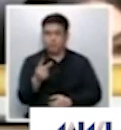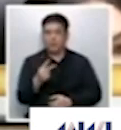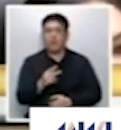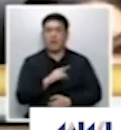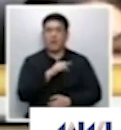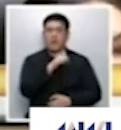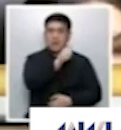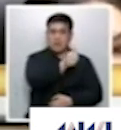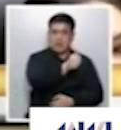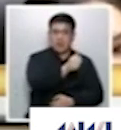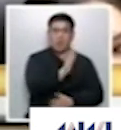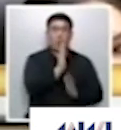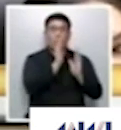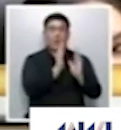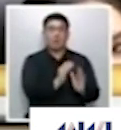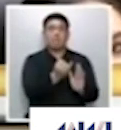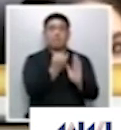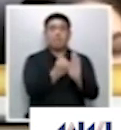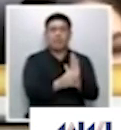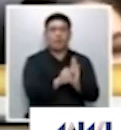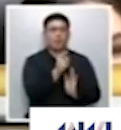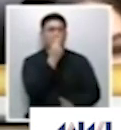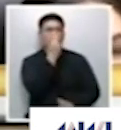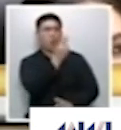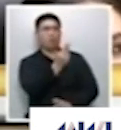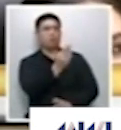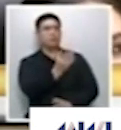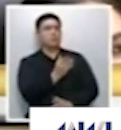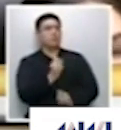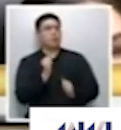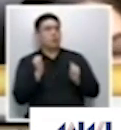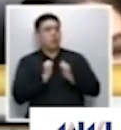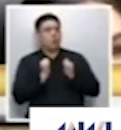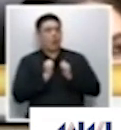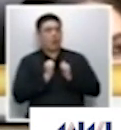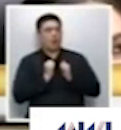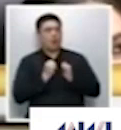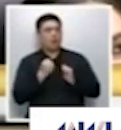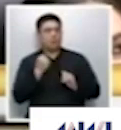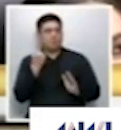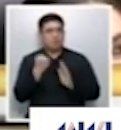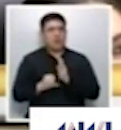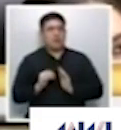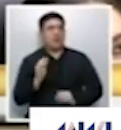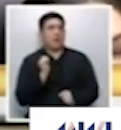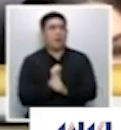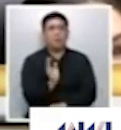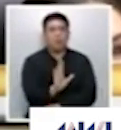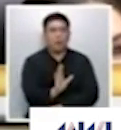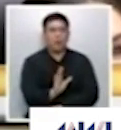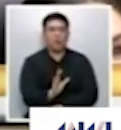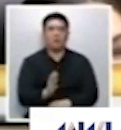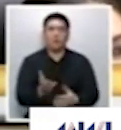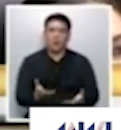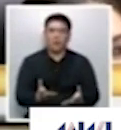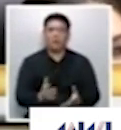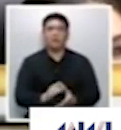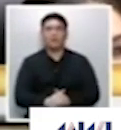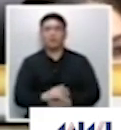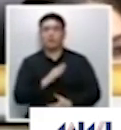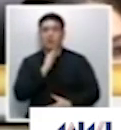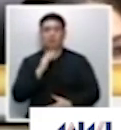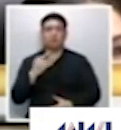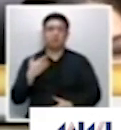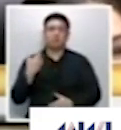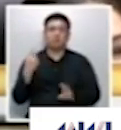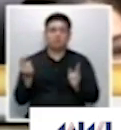ผู้ที่จะกระทำความผิดจะได้เกรงกลัวโทษครับบางคนบอกว่าประหารเลยข่มขืนนี่ประหารเลย